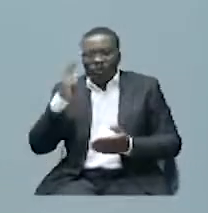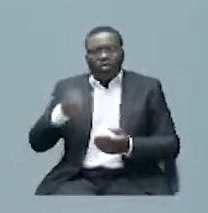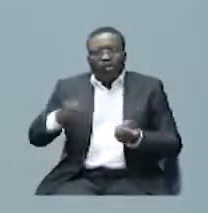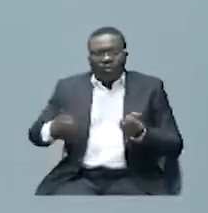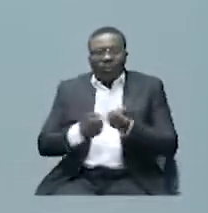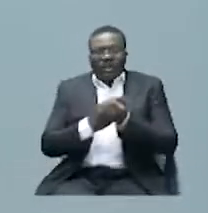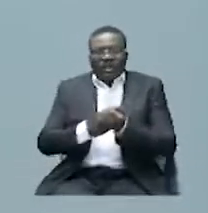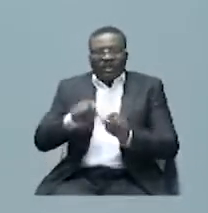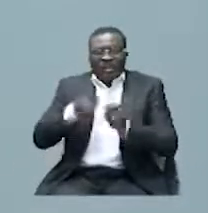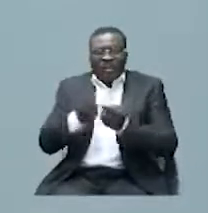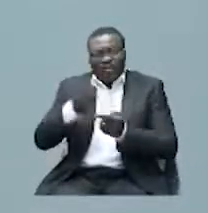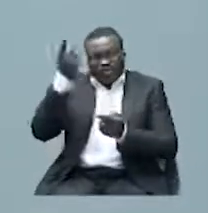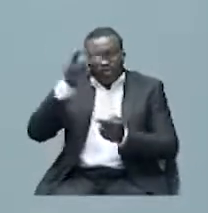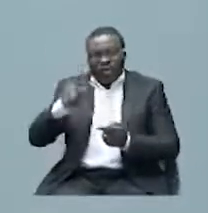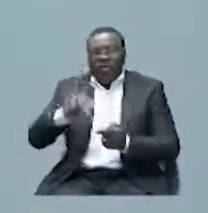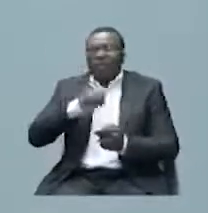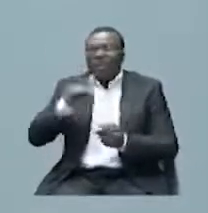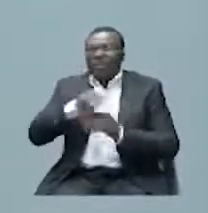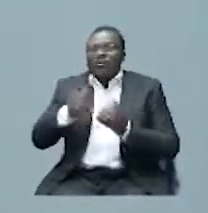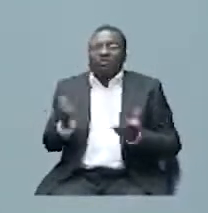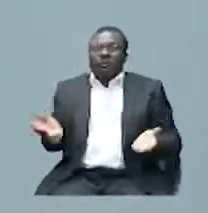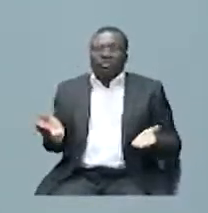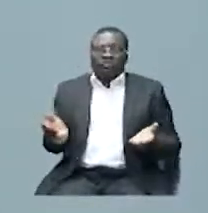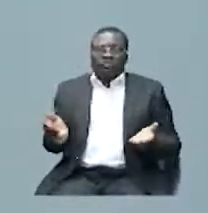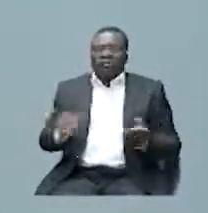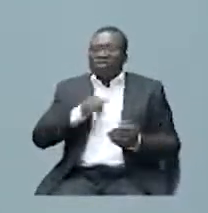partis politiques, mais pas tous, parce que ce serait